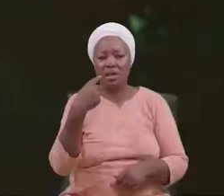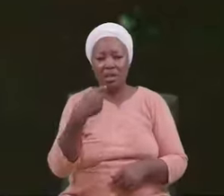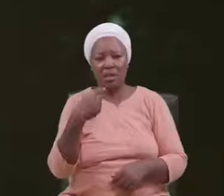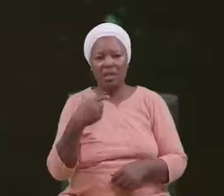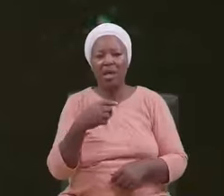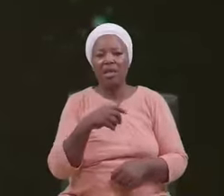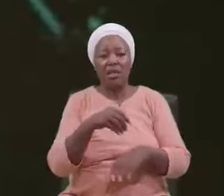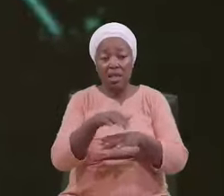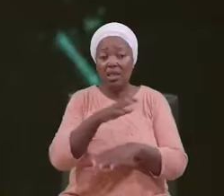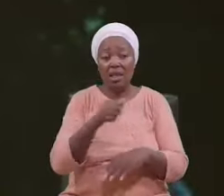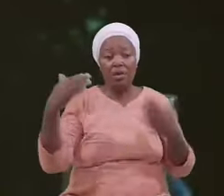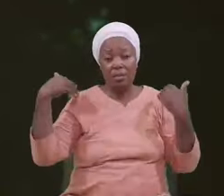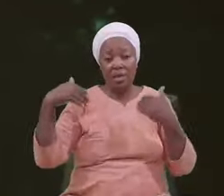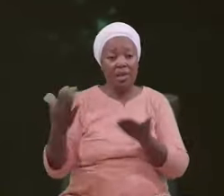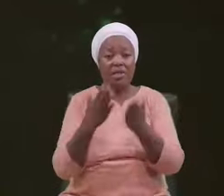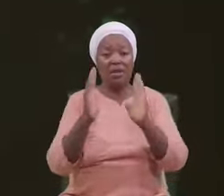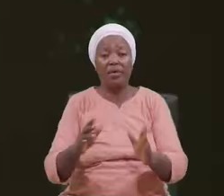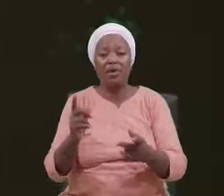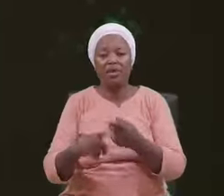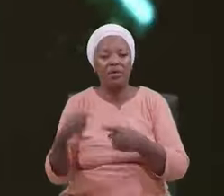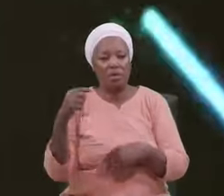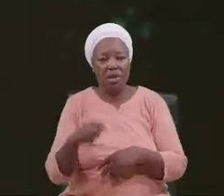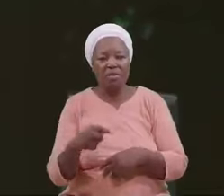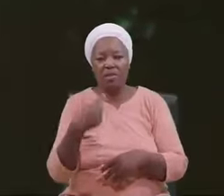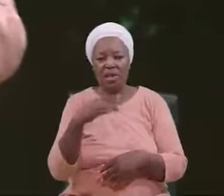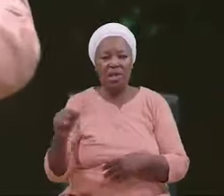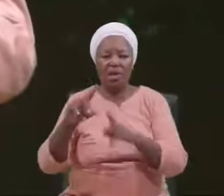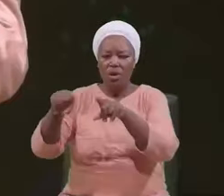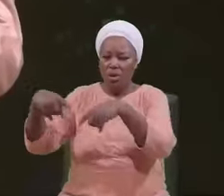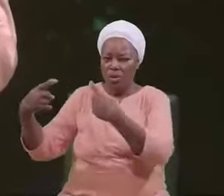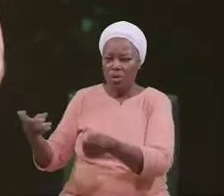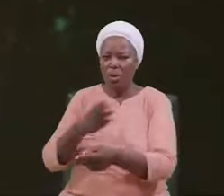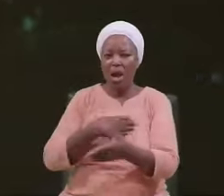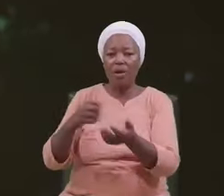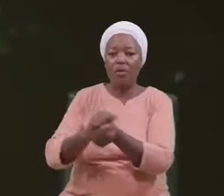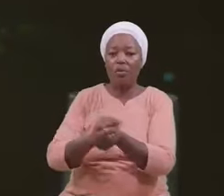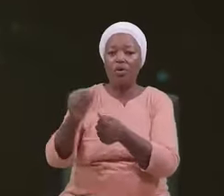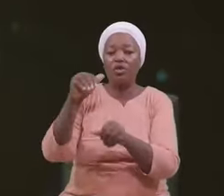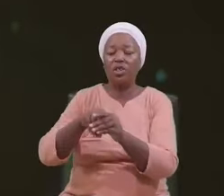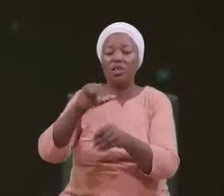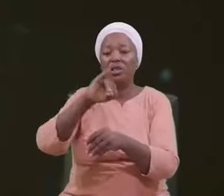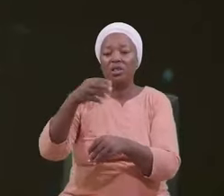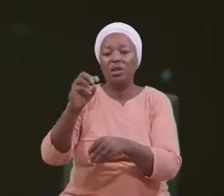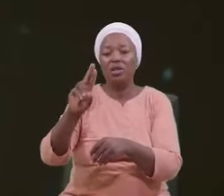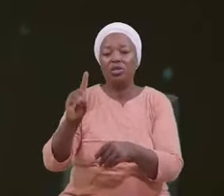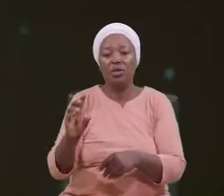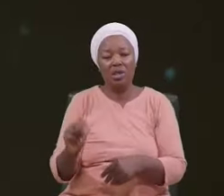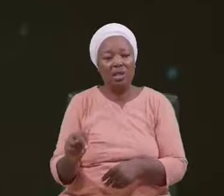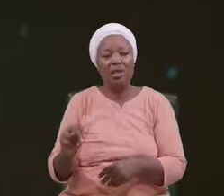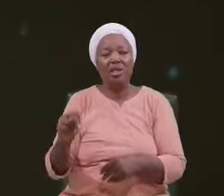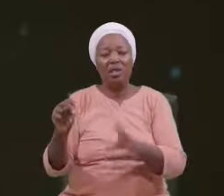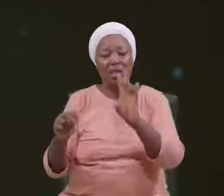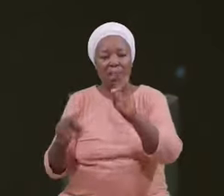5, 10. Élisée lui fit dire par un messager, « Va et lave-toi cette fois dans le